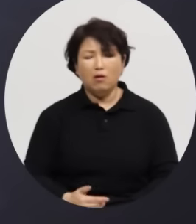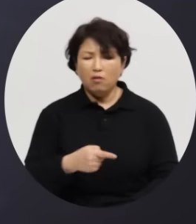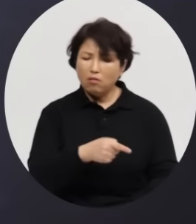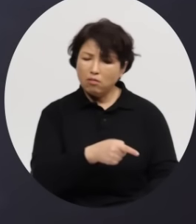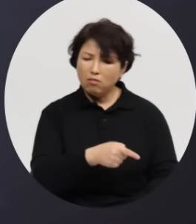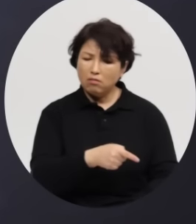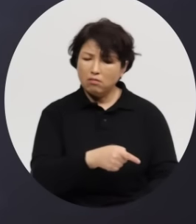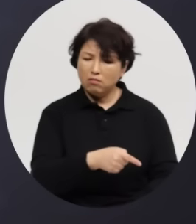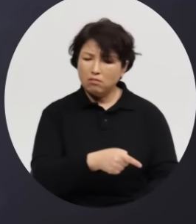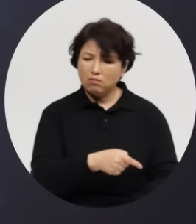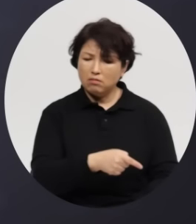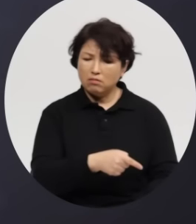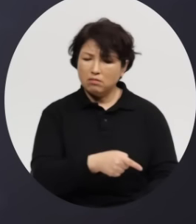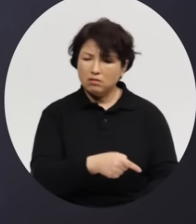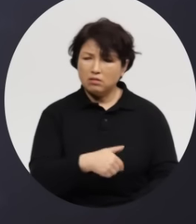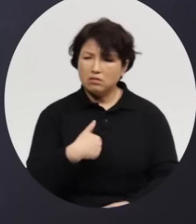내가